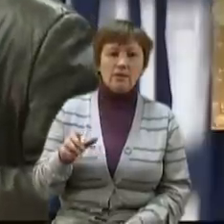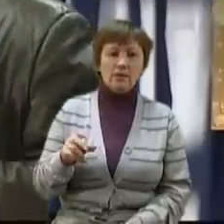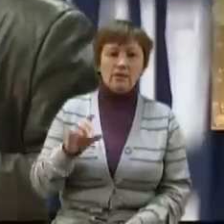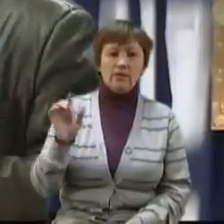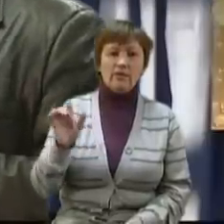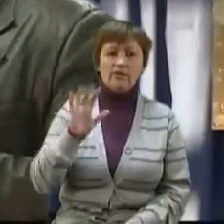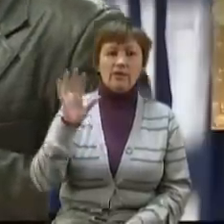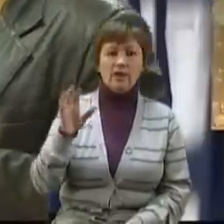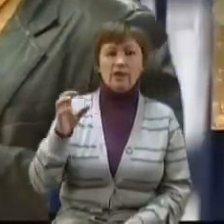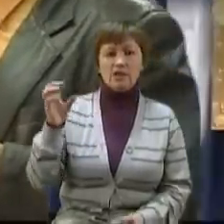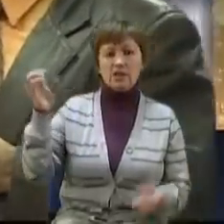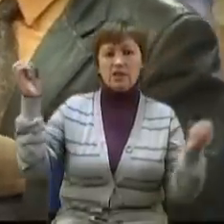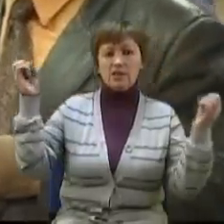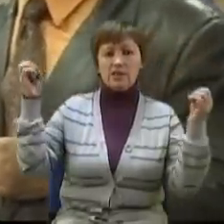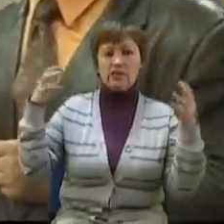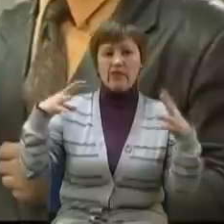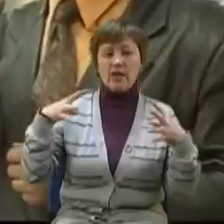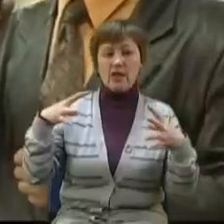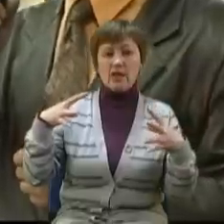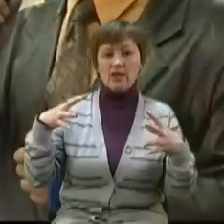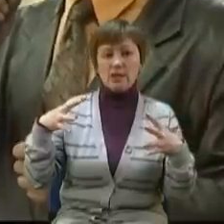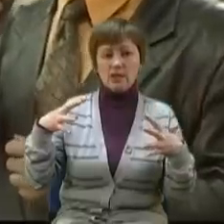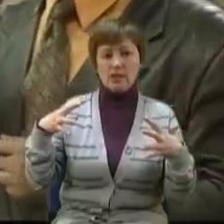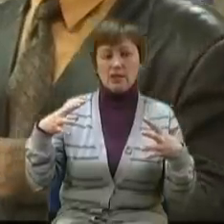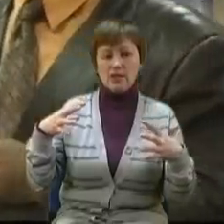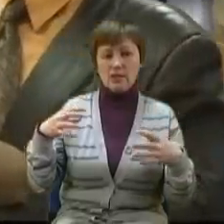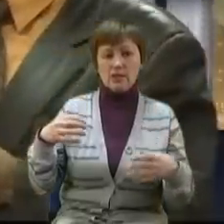вечный светит свет,